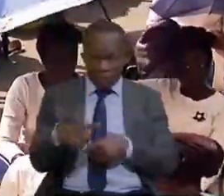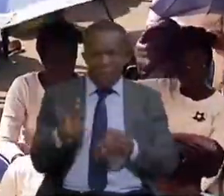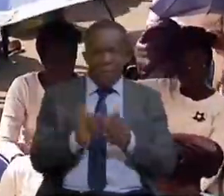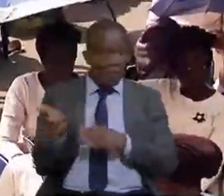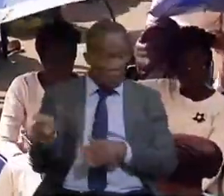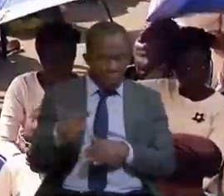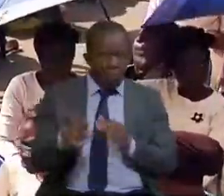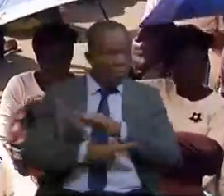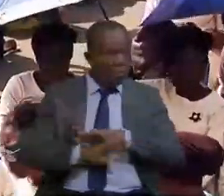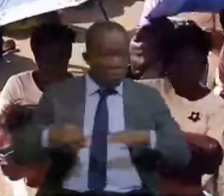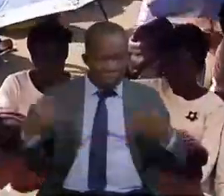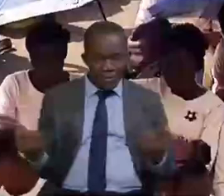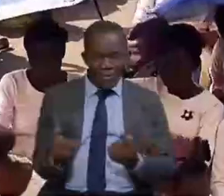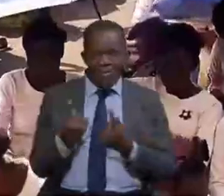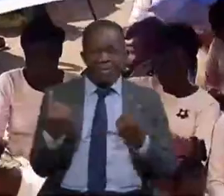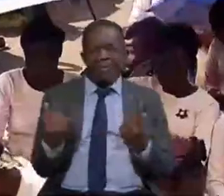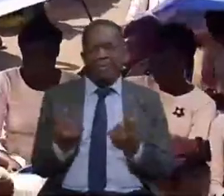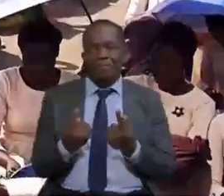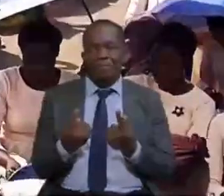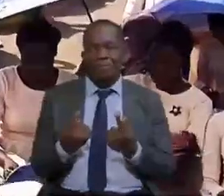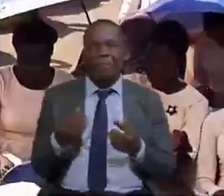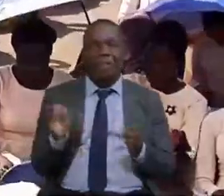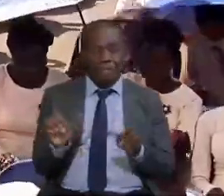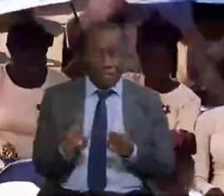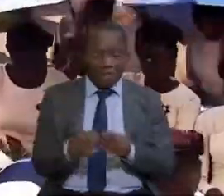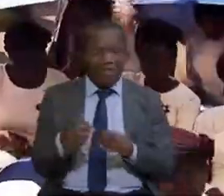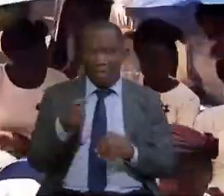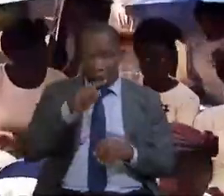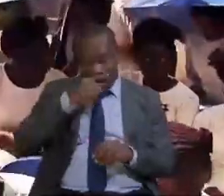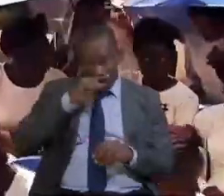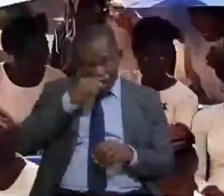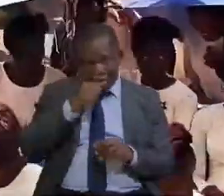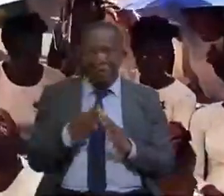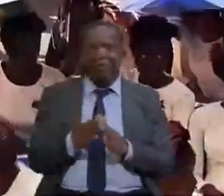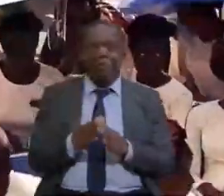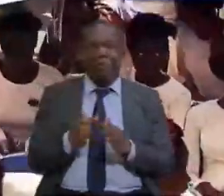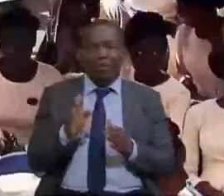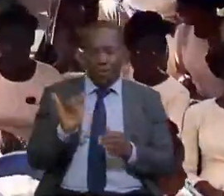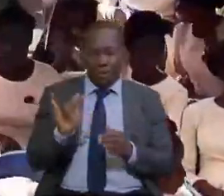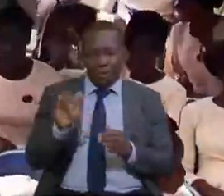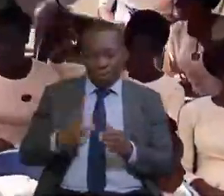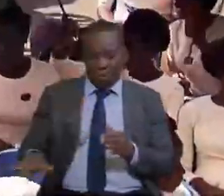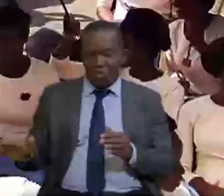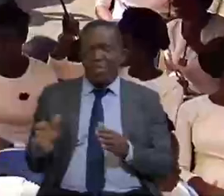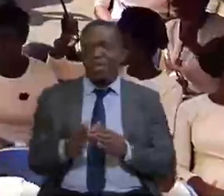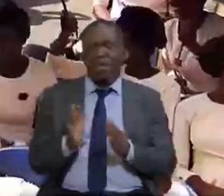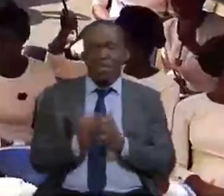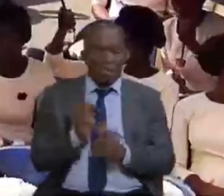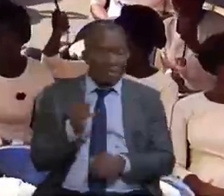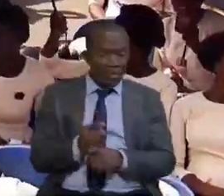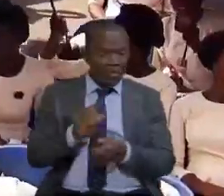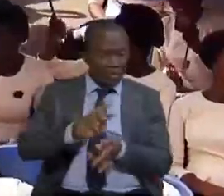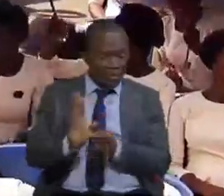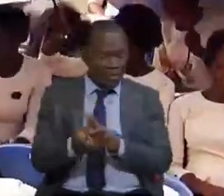petits enfants, même les nouveaux convertis, ceux qui viennent dans le royaume et qui